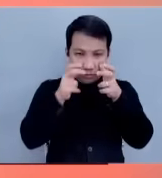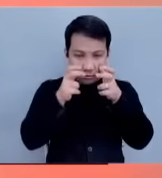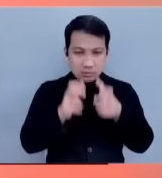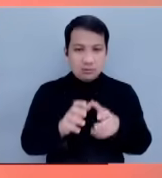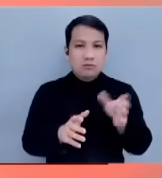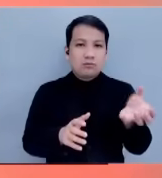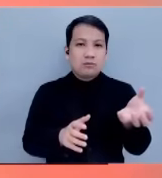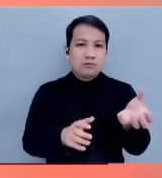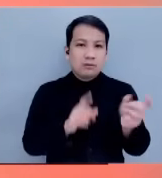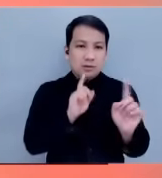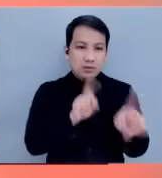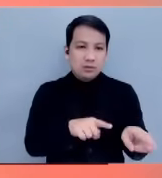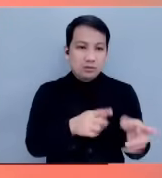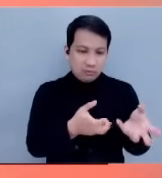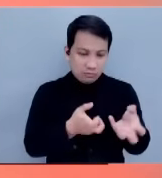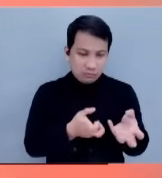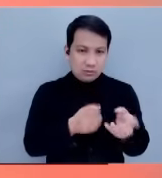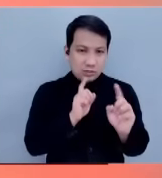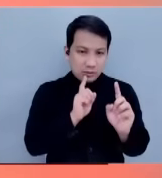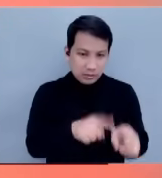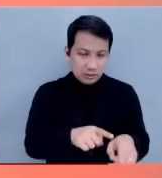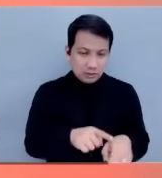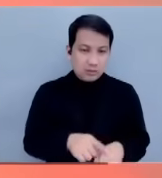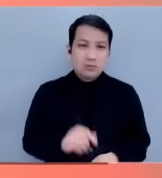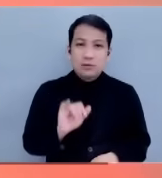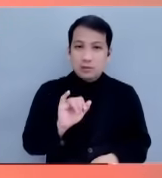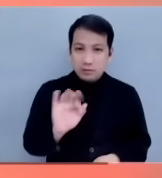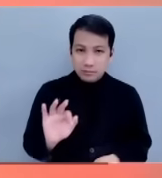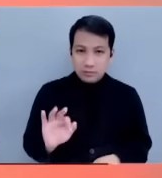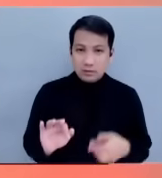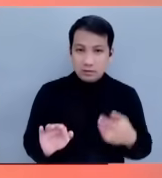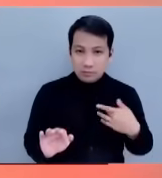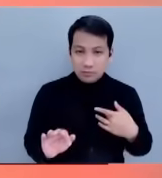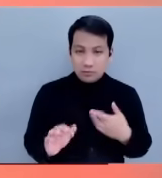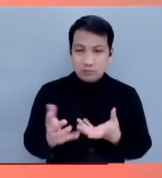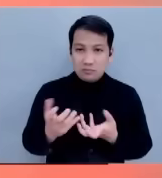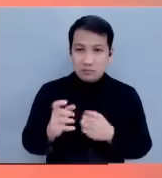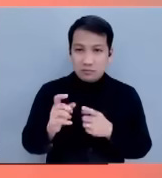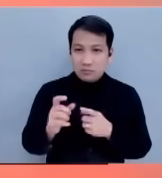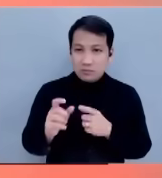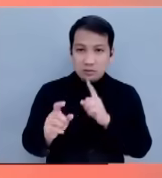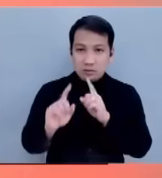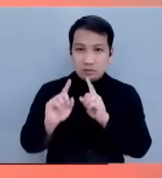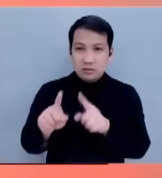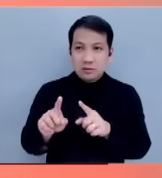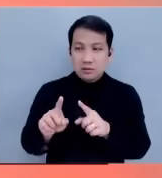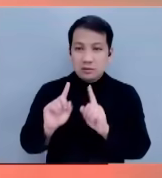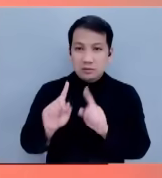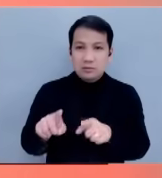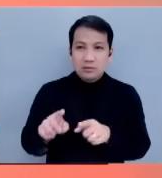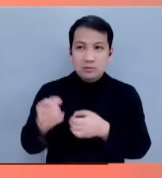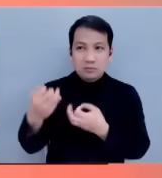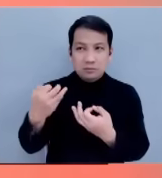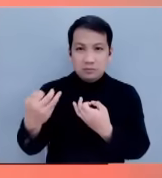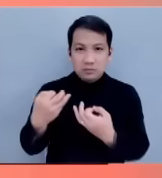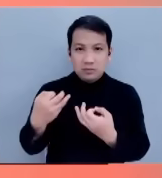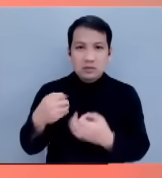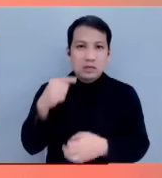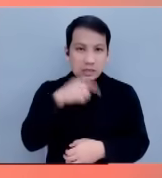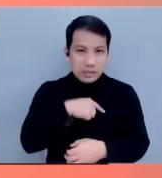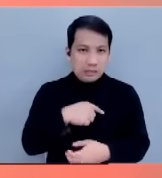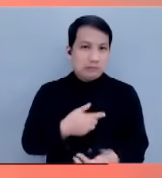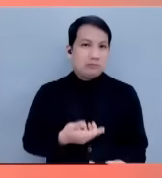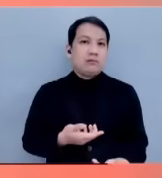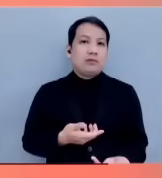sagot na gusto nila na sagot. Kung hindi naman nila gusto yung sagot, parang ang interpretation nila pagsisinungaling.